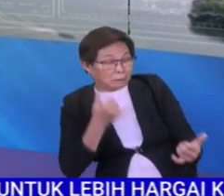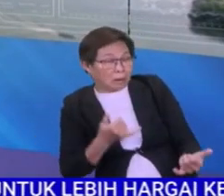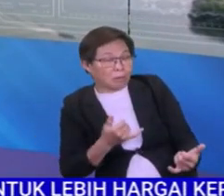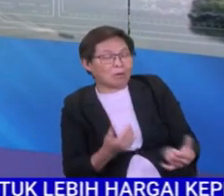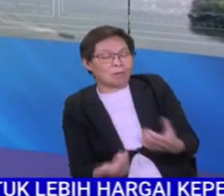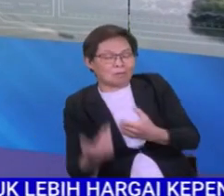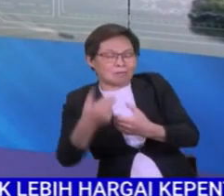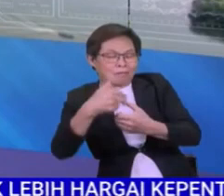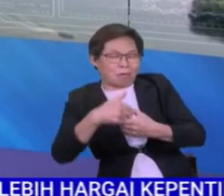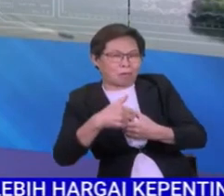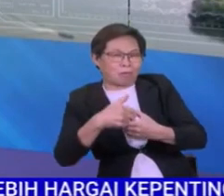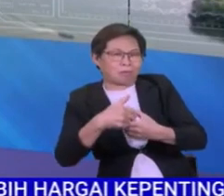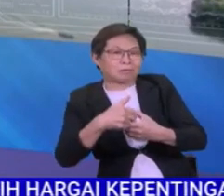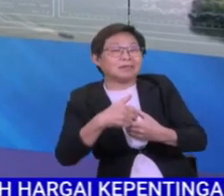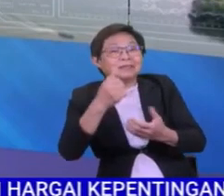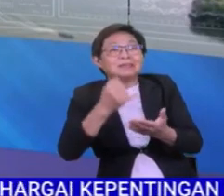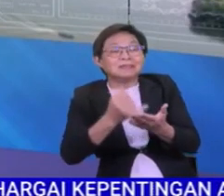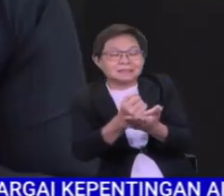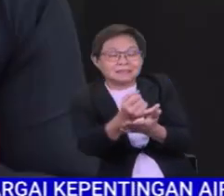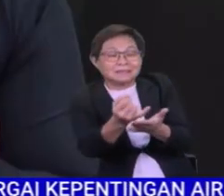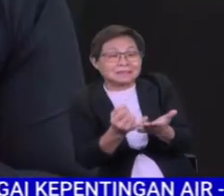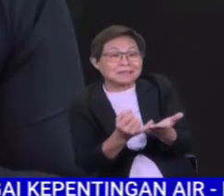menceburi bidang seni